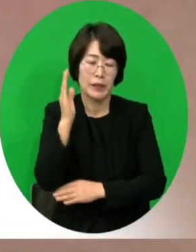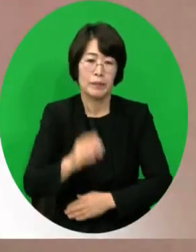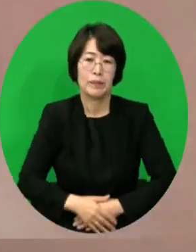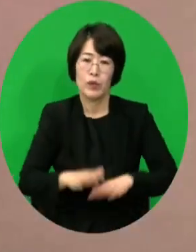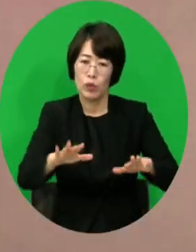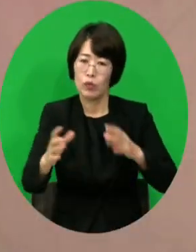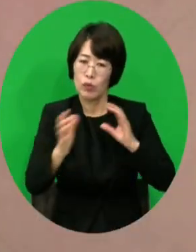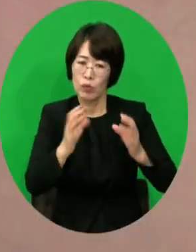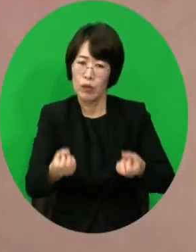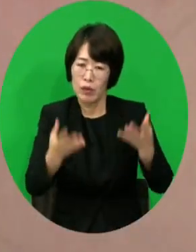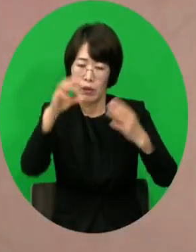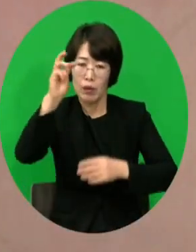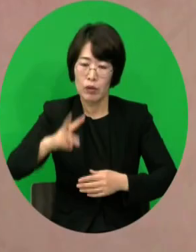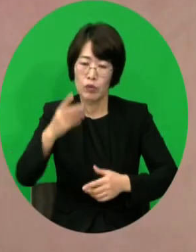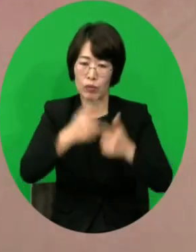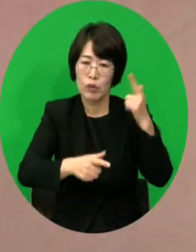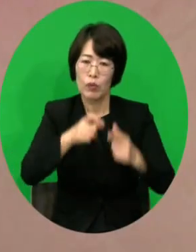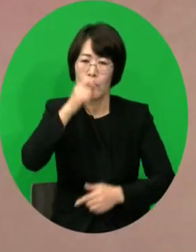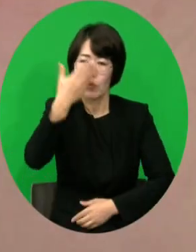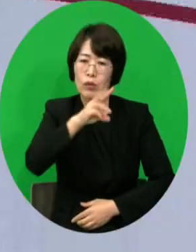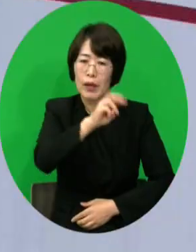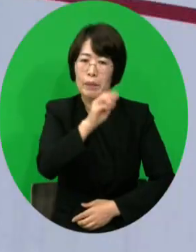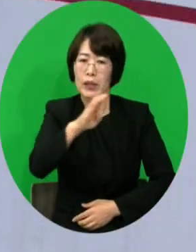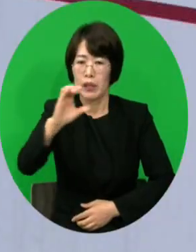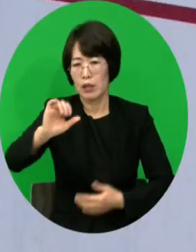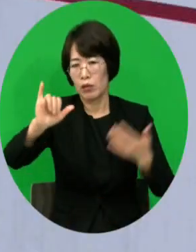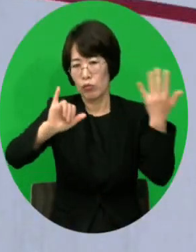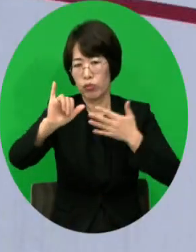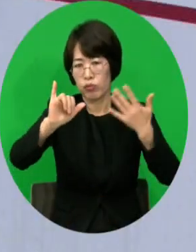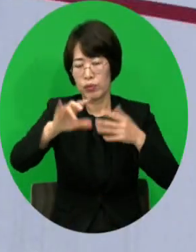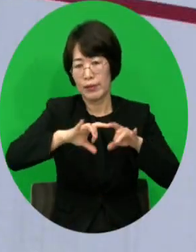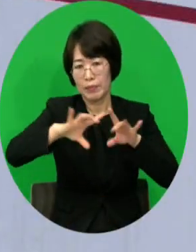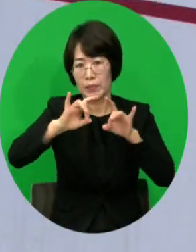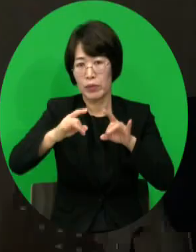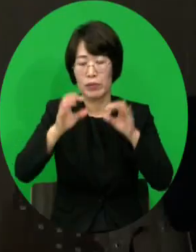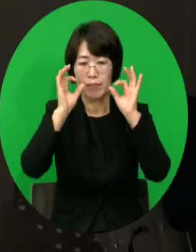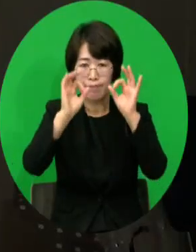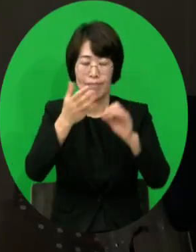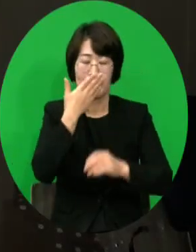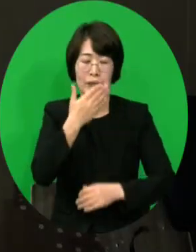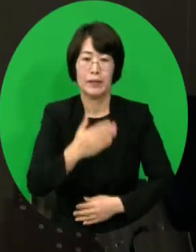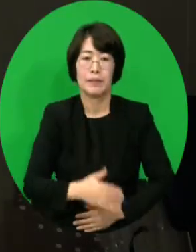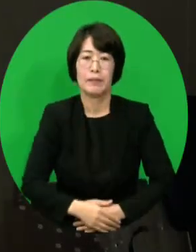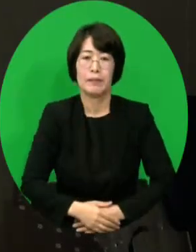오늘 토론은 광주, 목포, 여수 MBC 유튜브를 통해서도 실시간 중계됩니다.